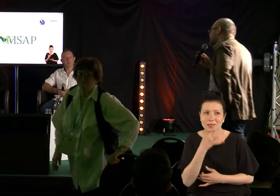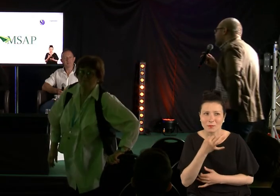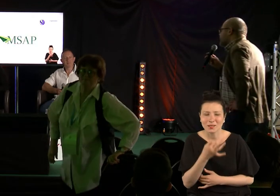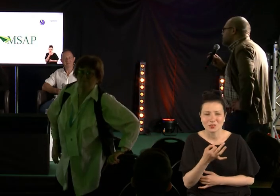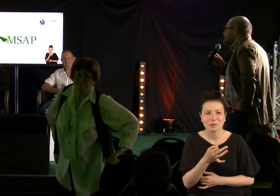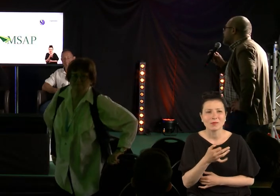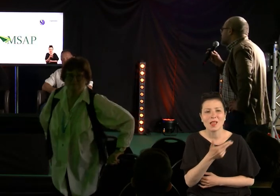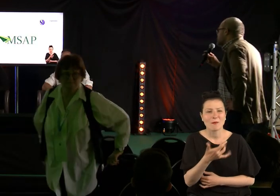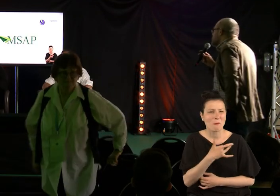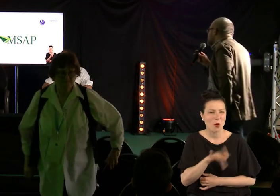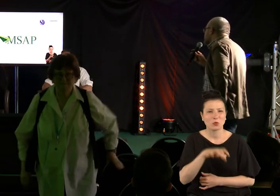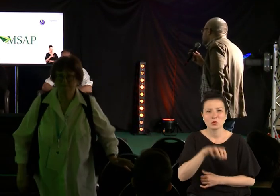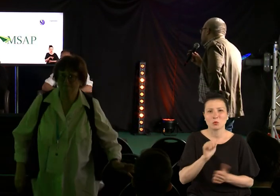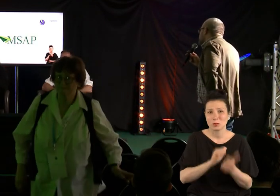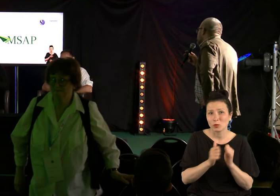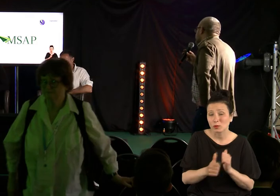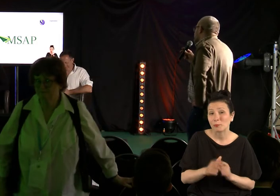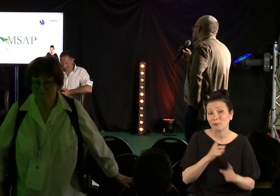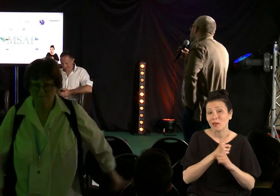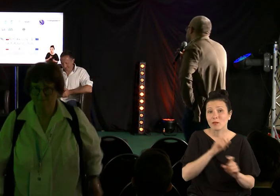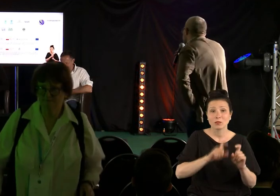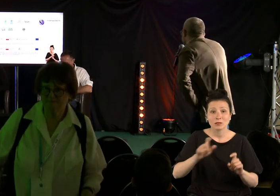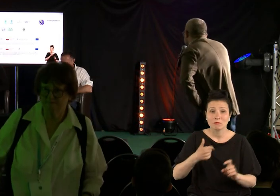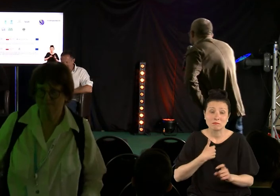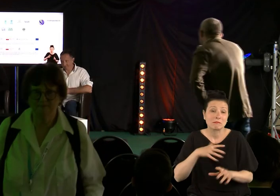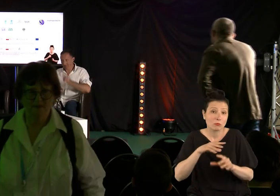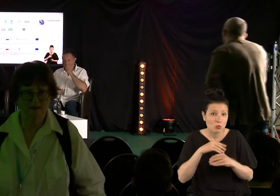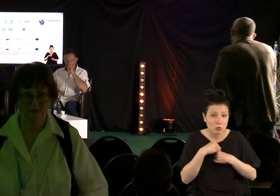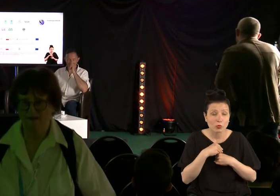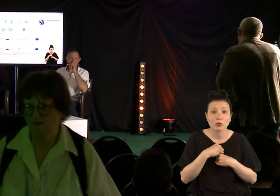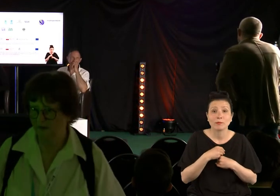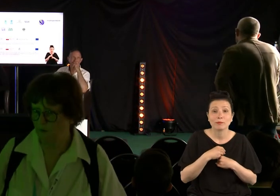zapytać. Bo statystycznie zakładam, że w populacji